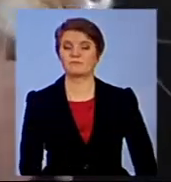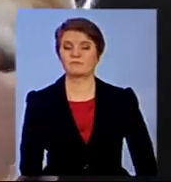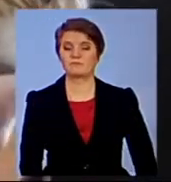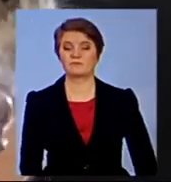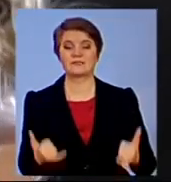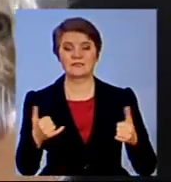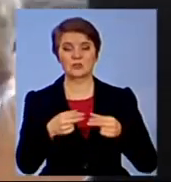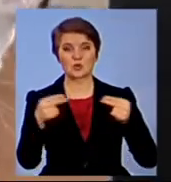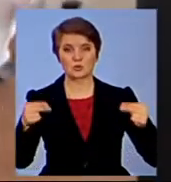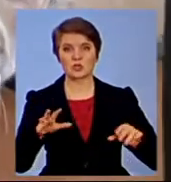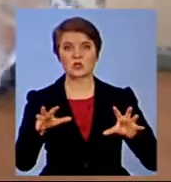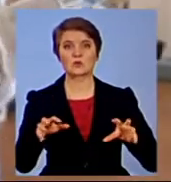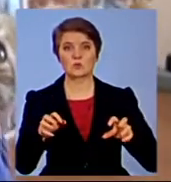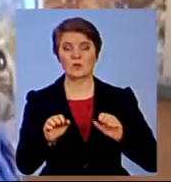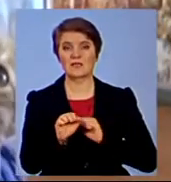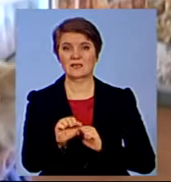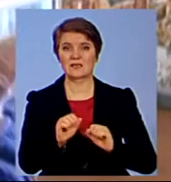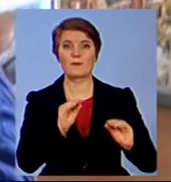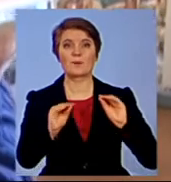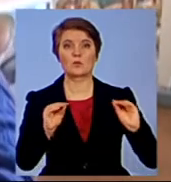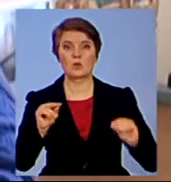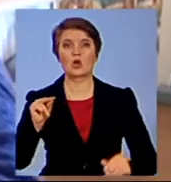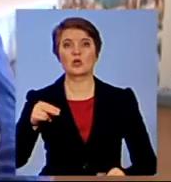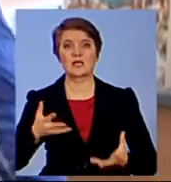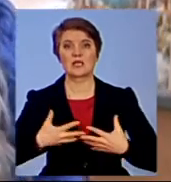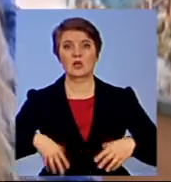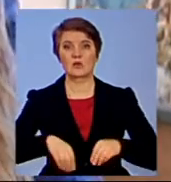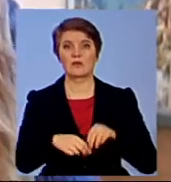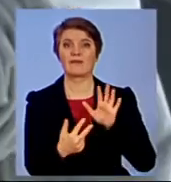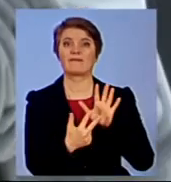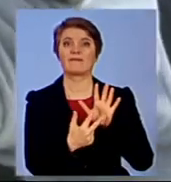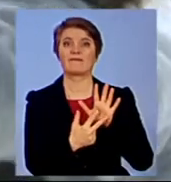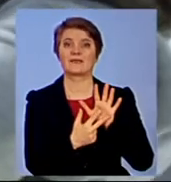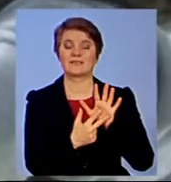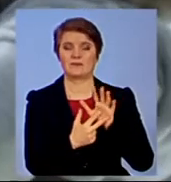за контрактом зоозахисники вже прилаштували в черкаські родини 8